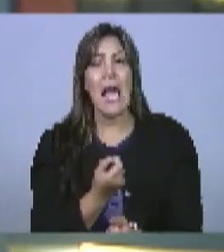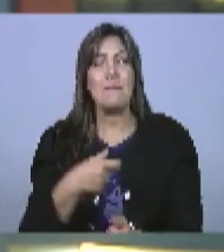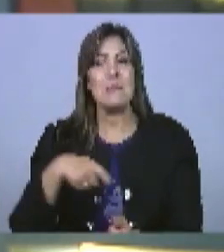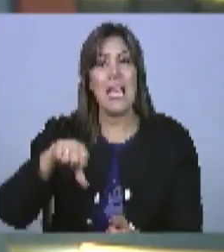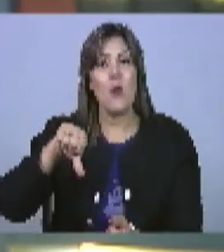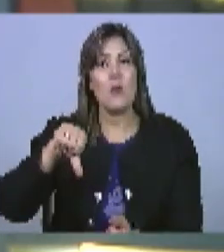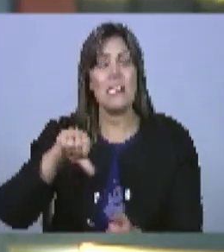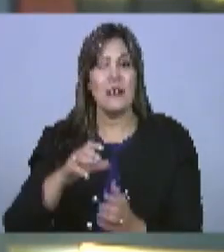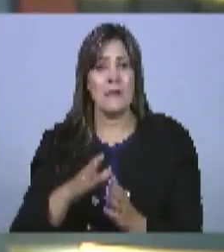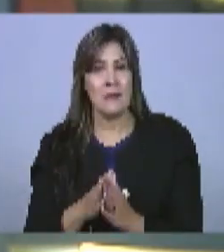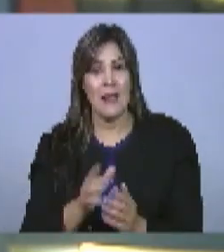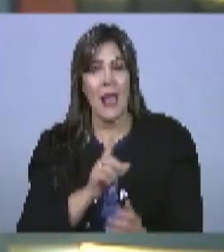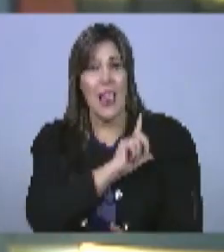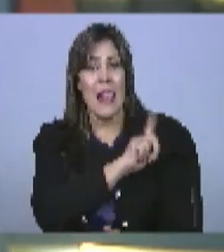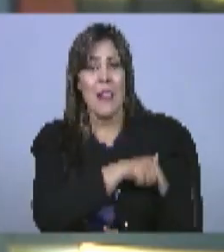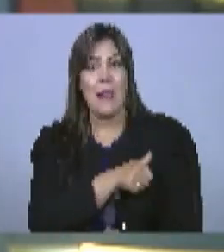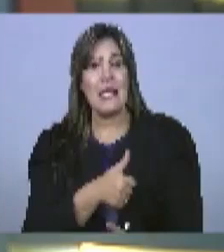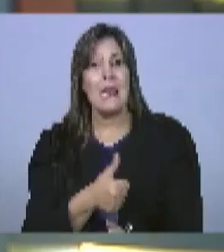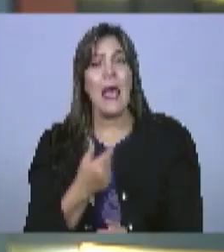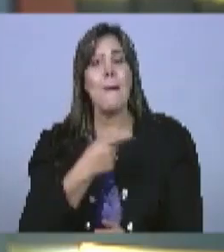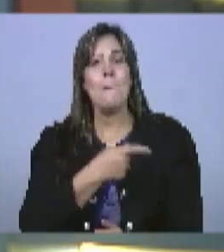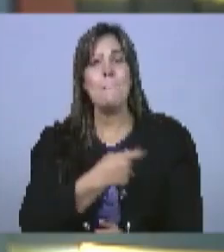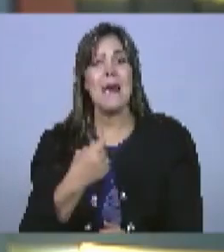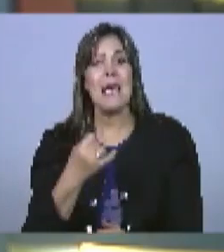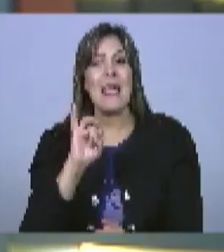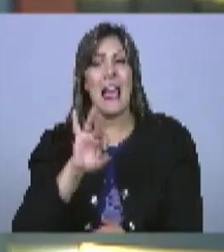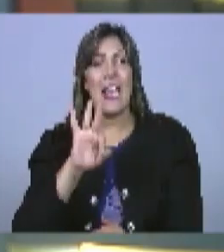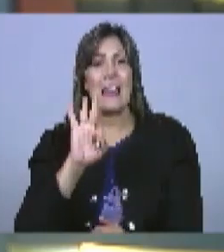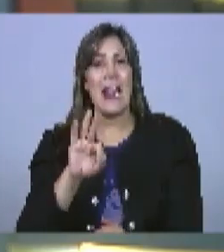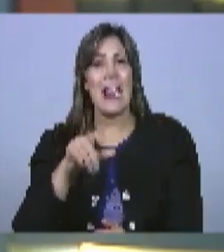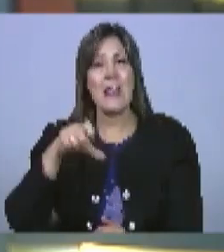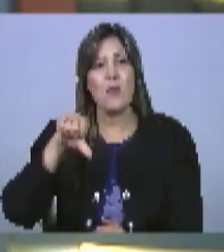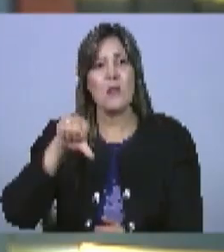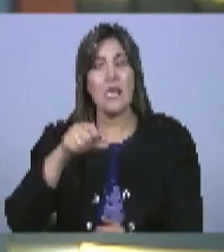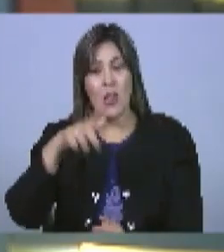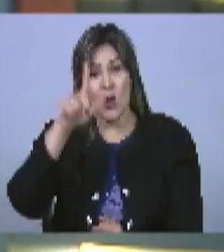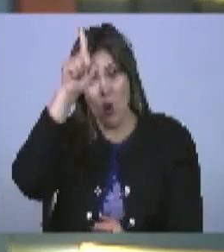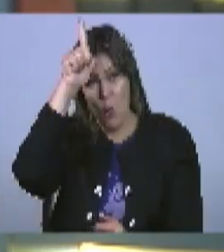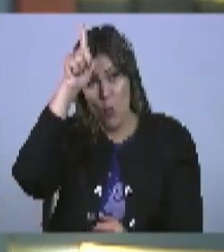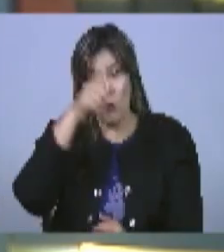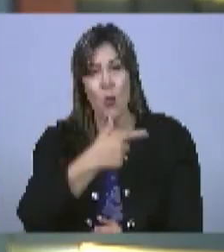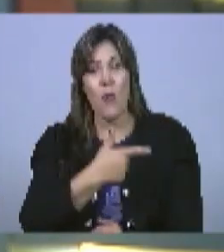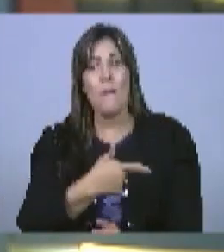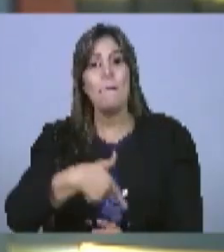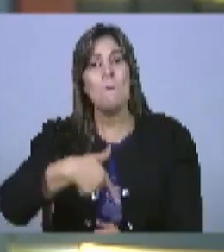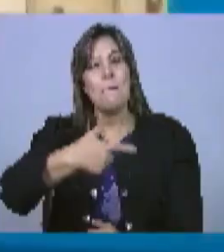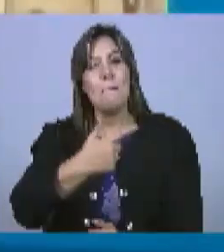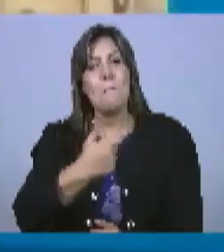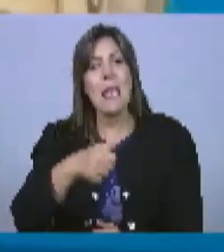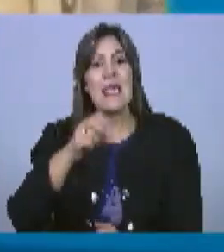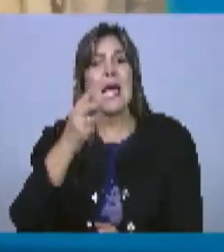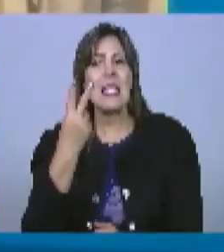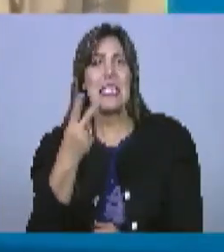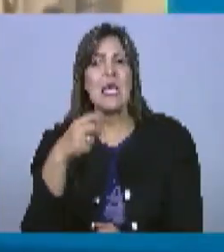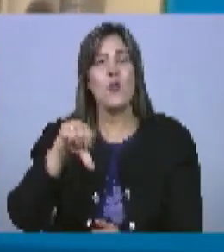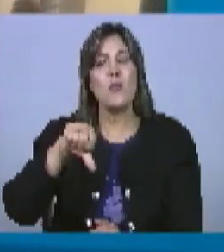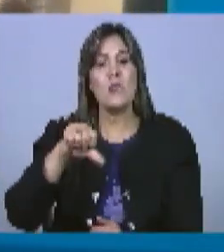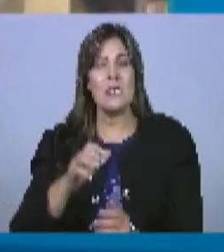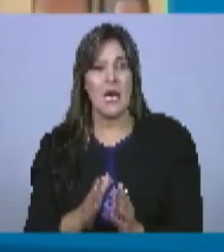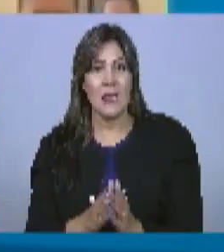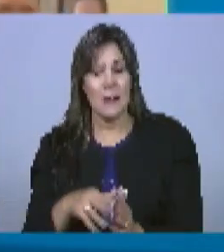المانيا 193 الاردن 192 بريطانيا 190 يوم